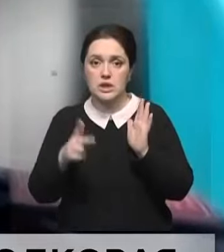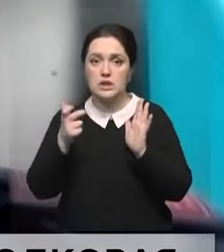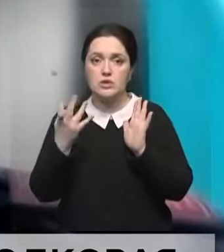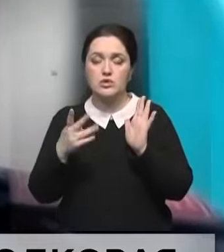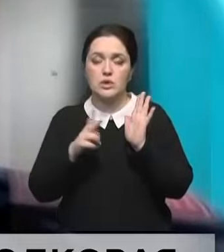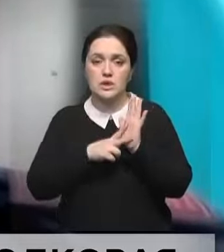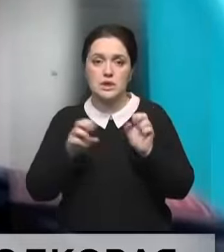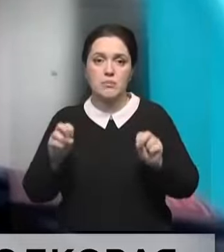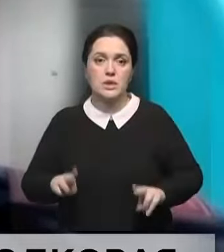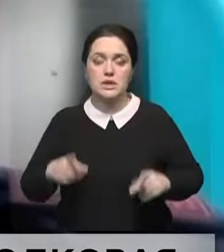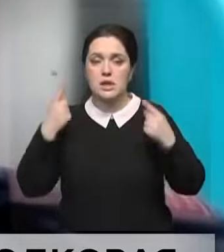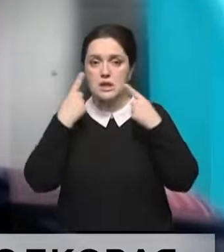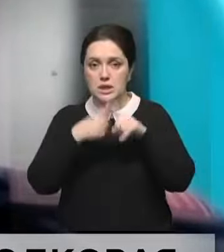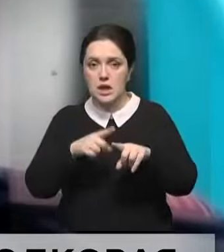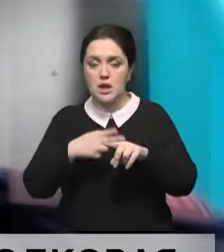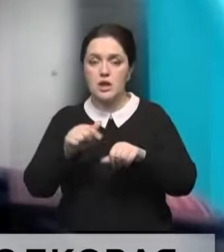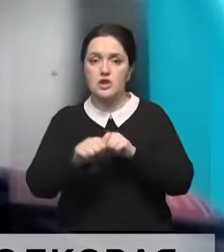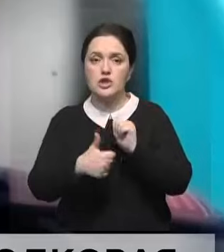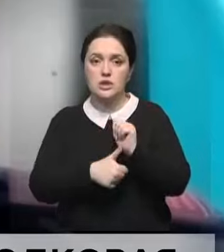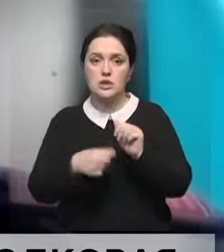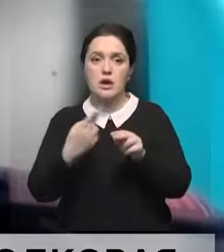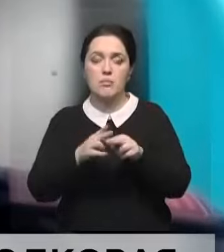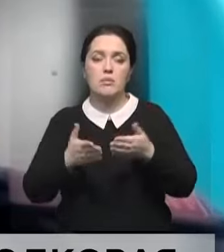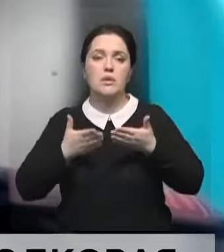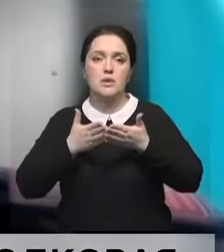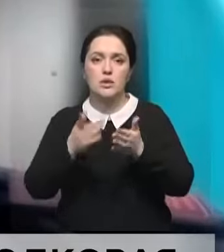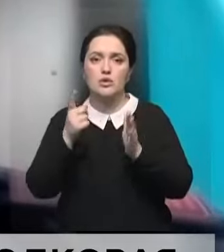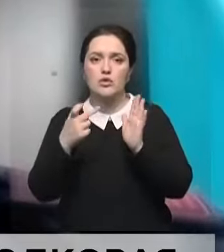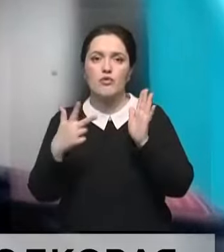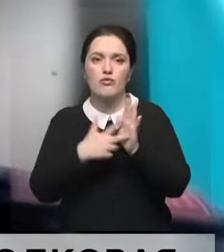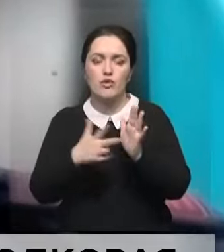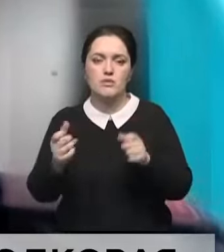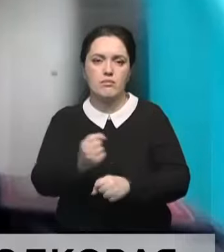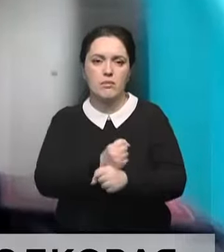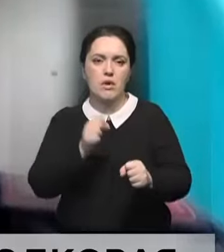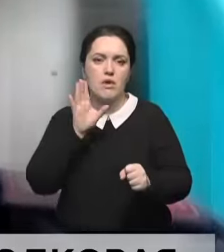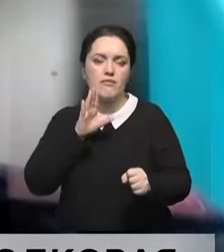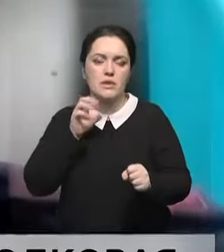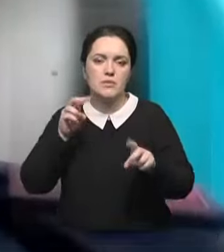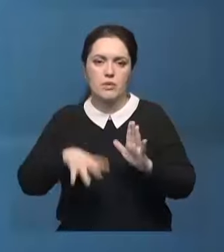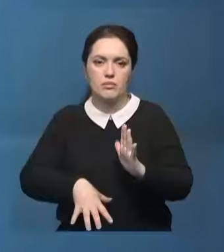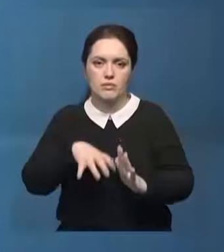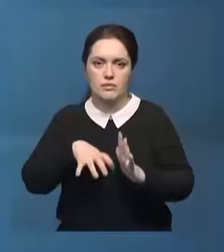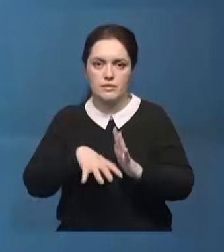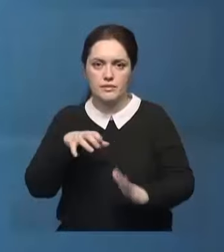техники, 16 плавсредств и 108 мотопомп.